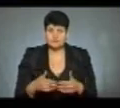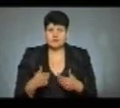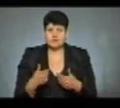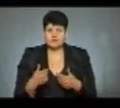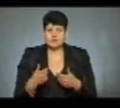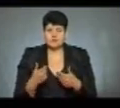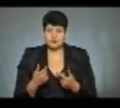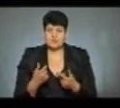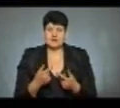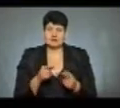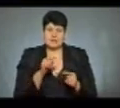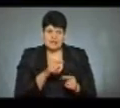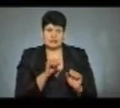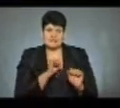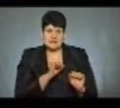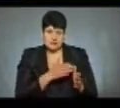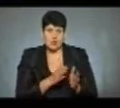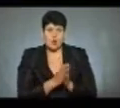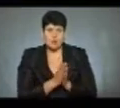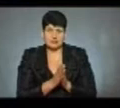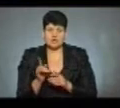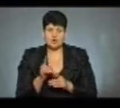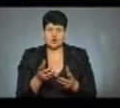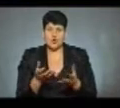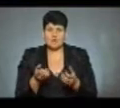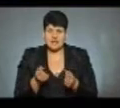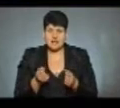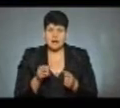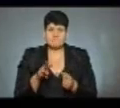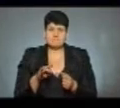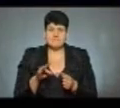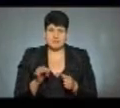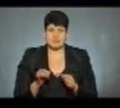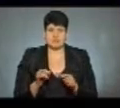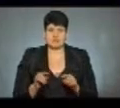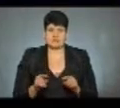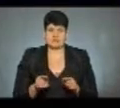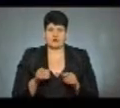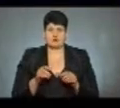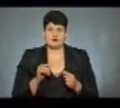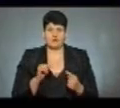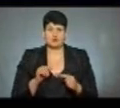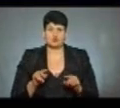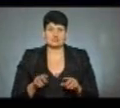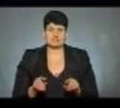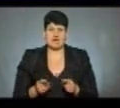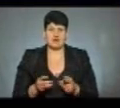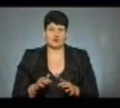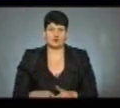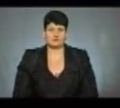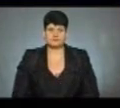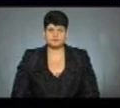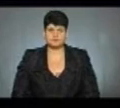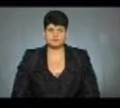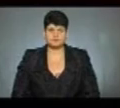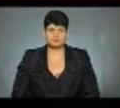особам їх захисту клопотання щодо обрання міри запобіжного заходу. Соломія Струс, Василь Панчук. Новини на Суспільному.